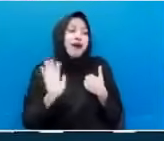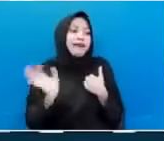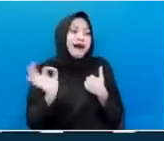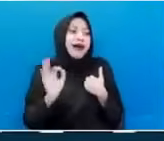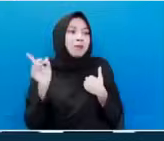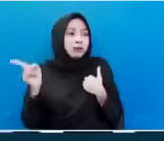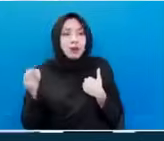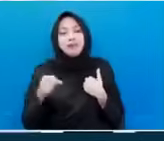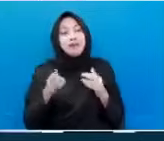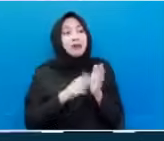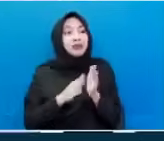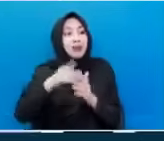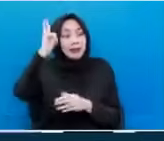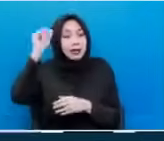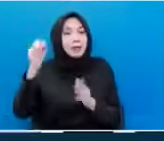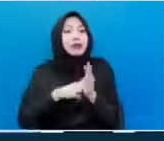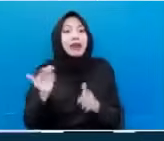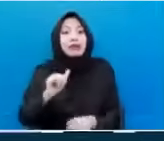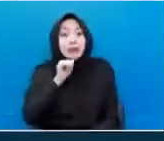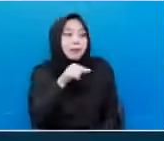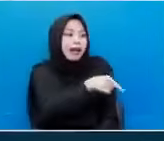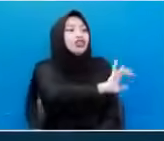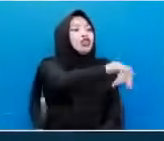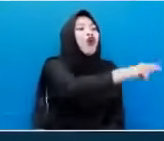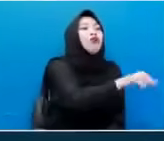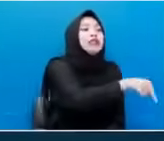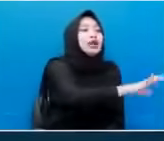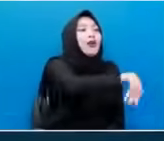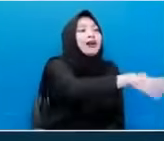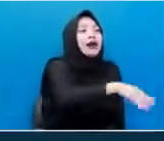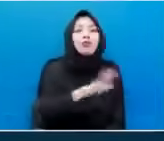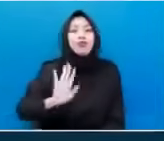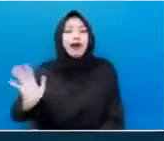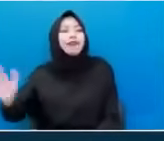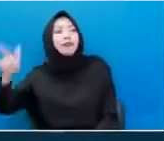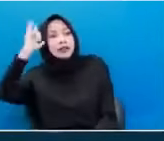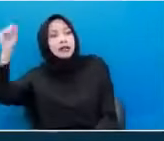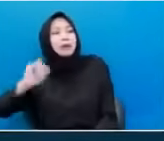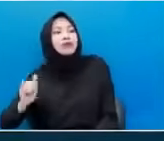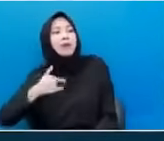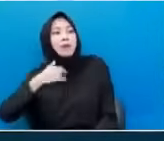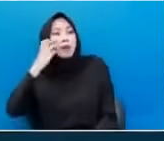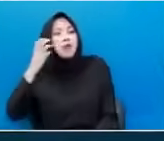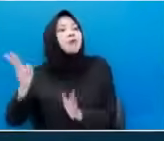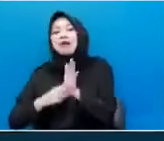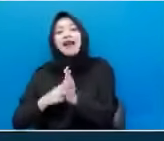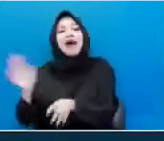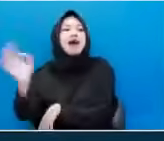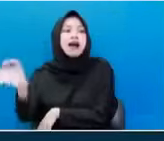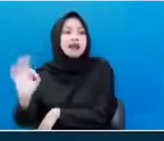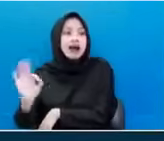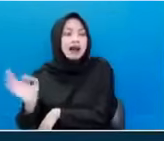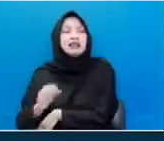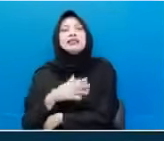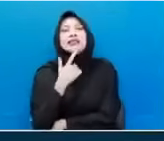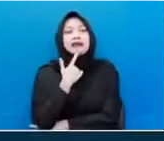keluarganya dan PDI Perjuangan bukan dengan ee Pak Prabowo dan PDI Perjuangan begitu misalnya jadi saya pikir istilahnya